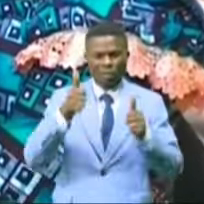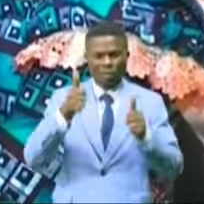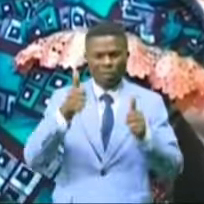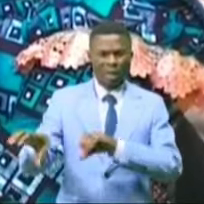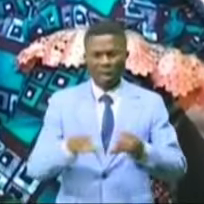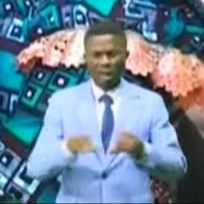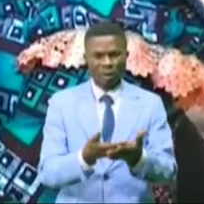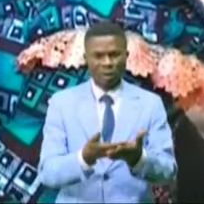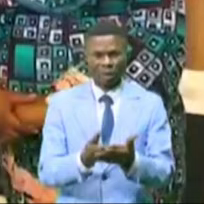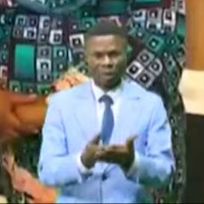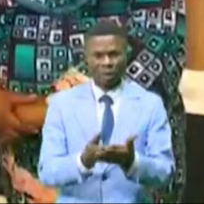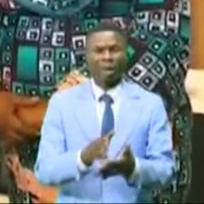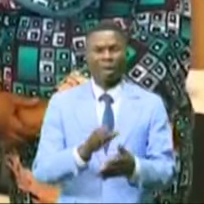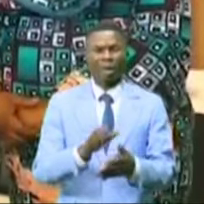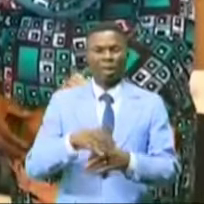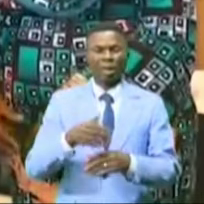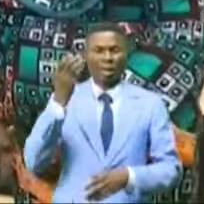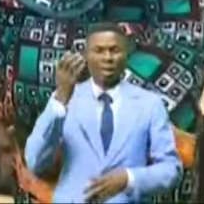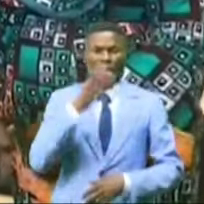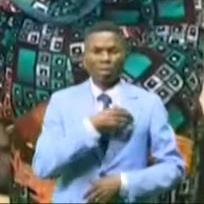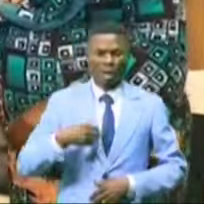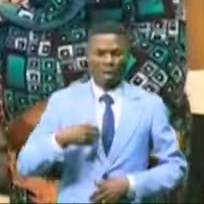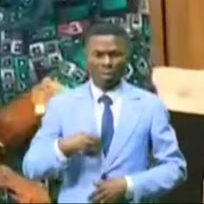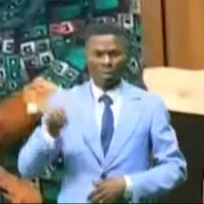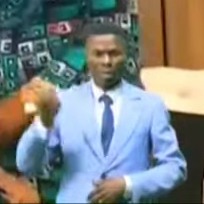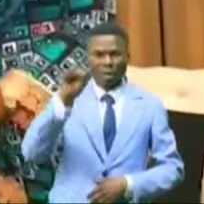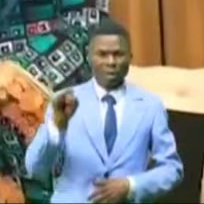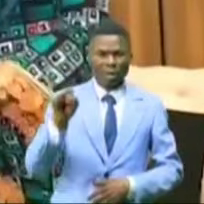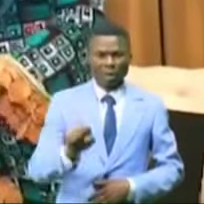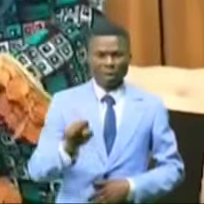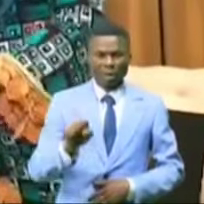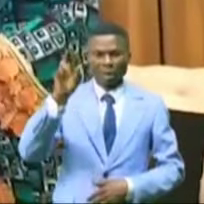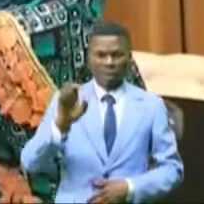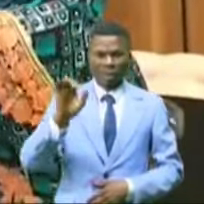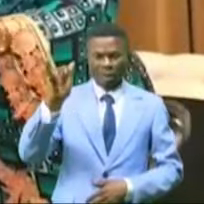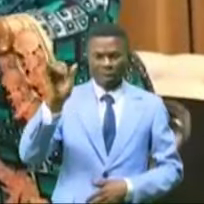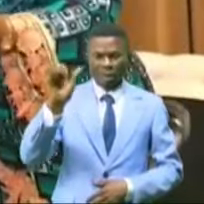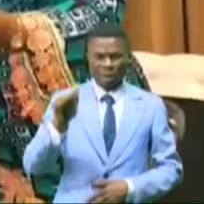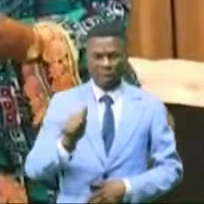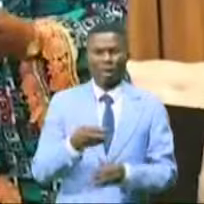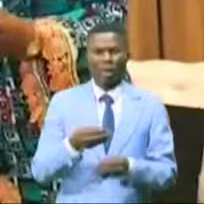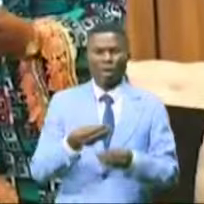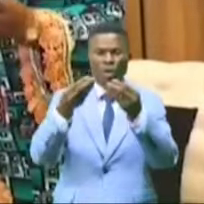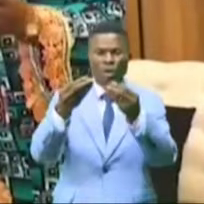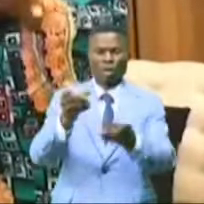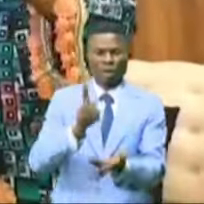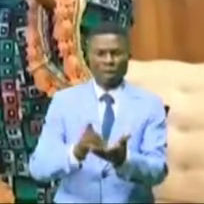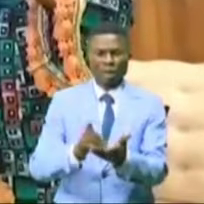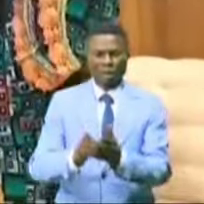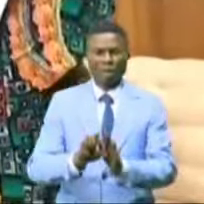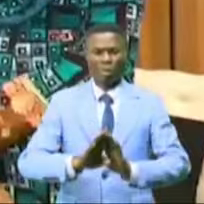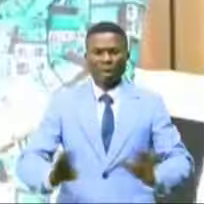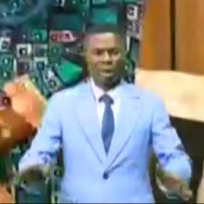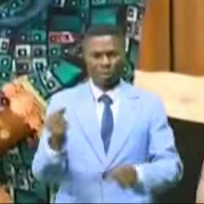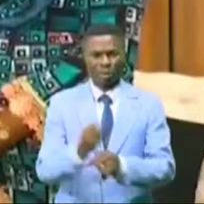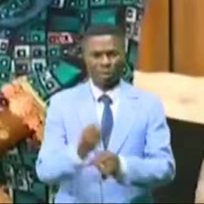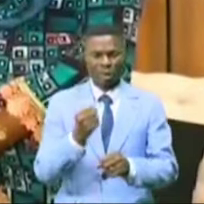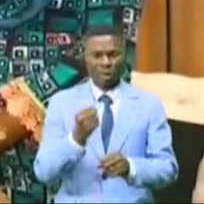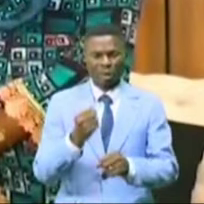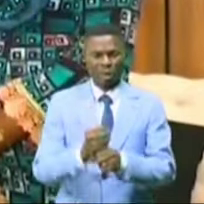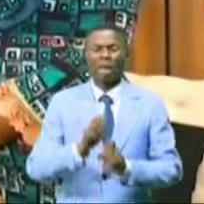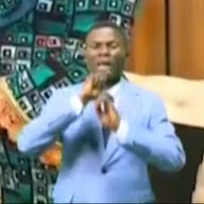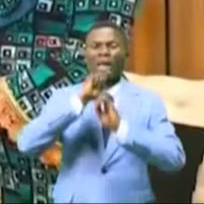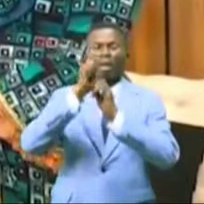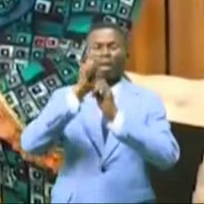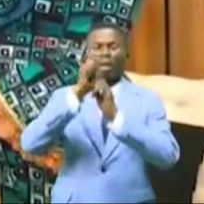d'invité, visité Patricia Anséa, rapporteur de la CENI, homme de mérite et un trophée de